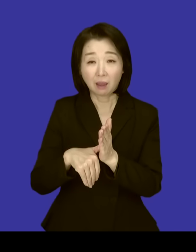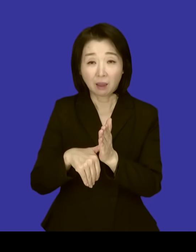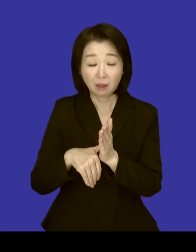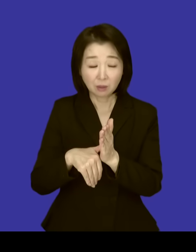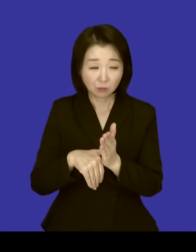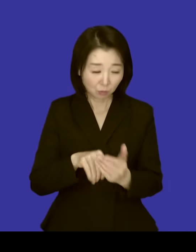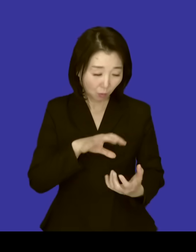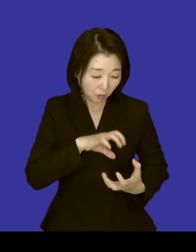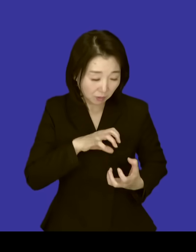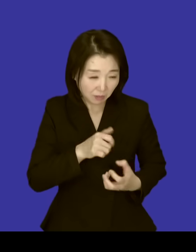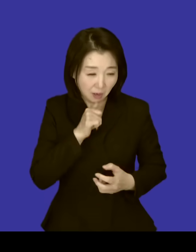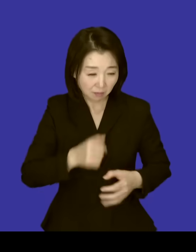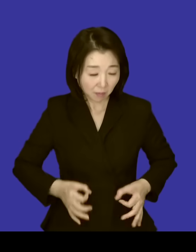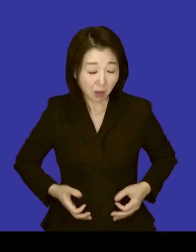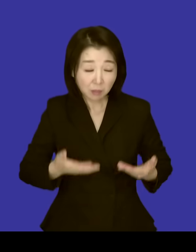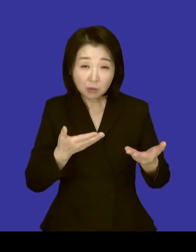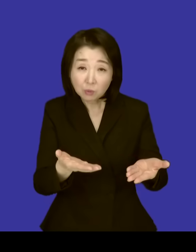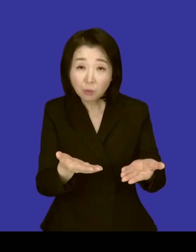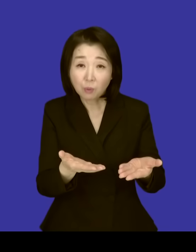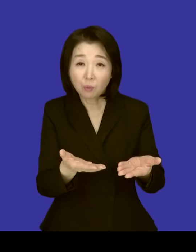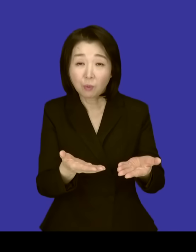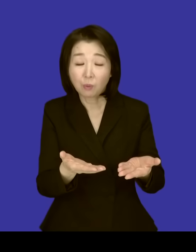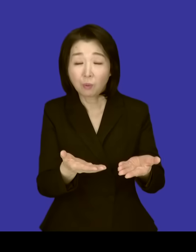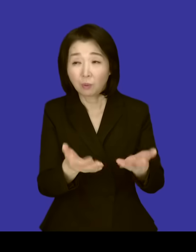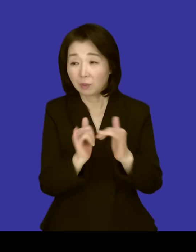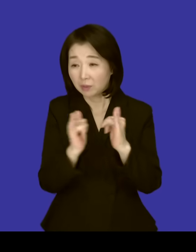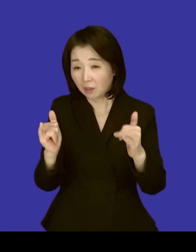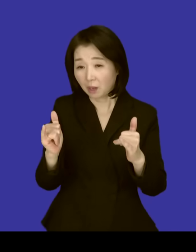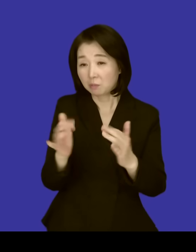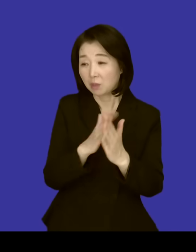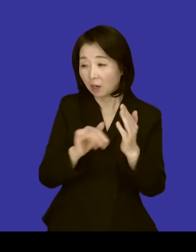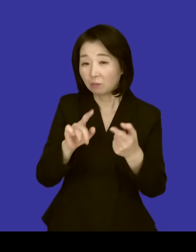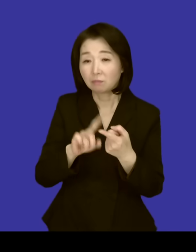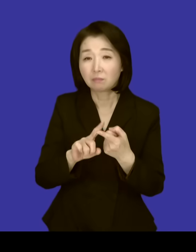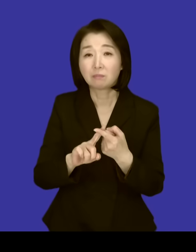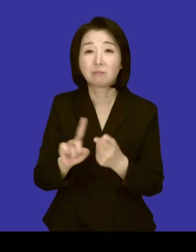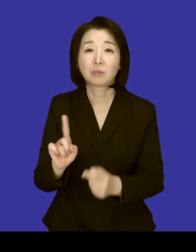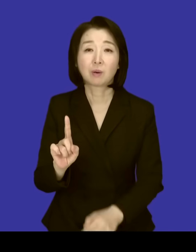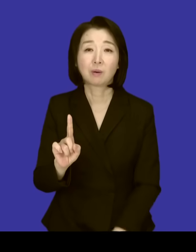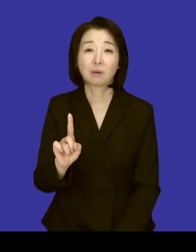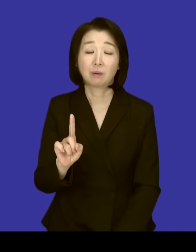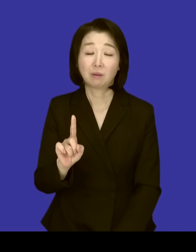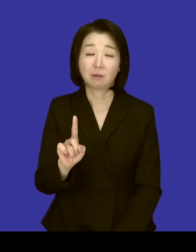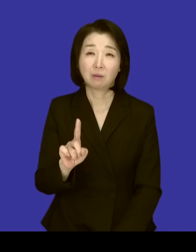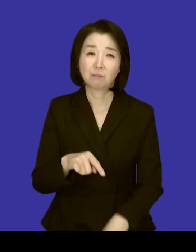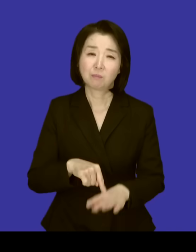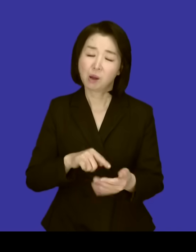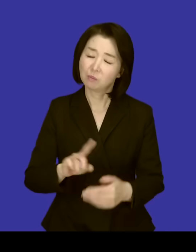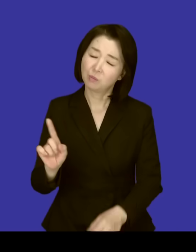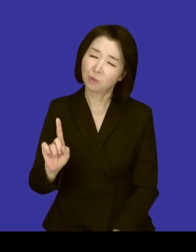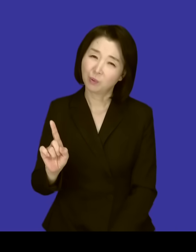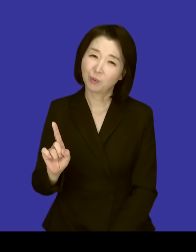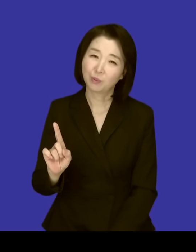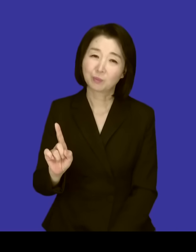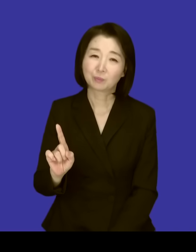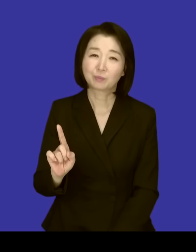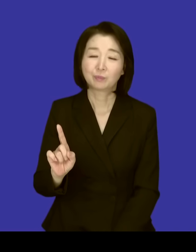장기를 내어주는 그런 기증자 분과 기증자 가족분들의 마음은 어떠할